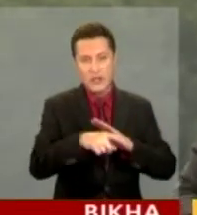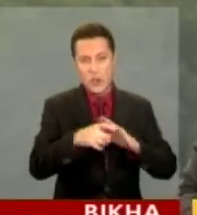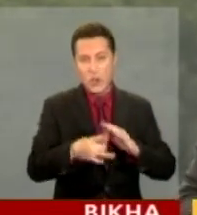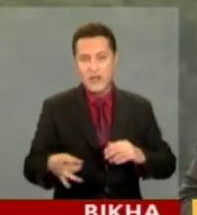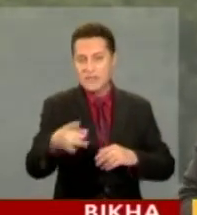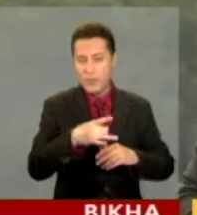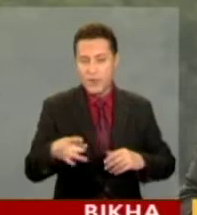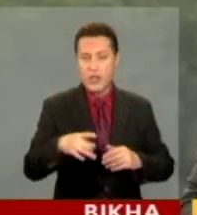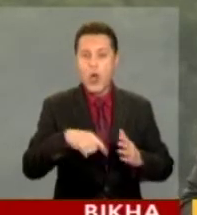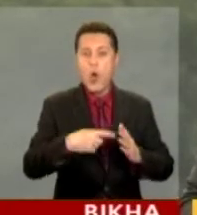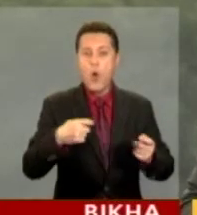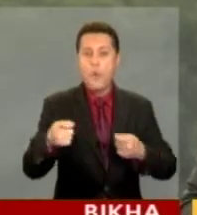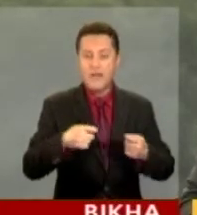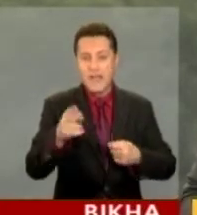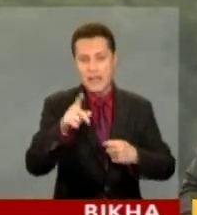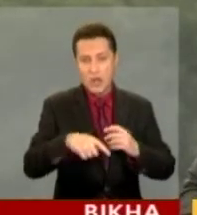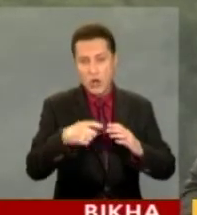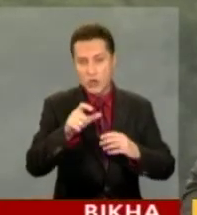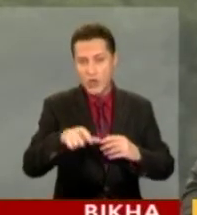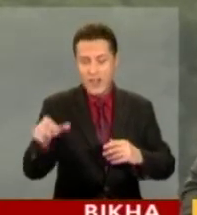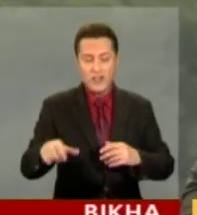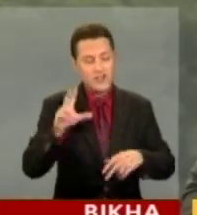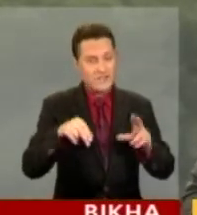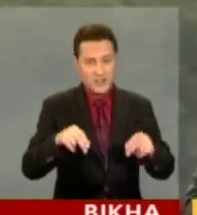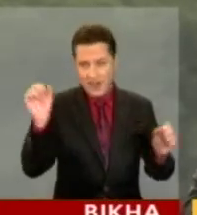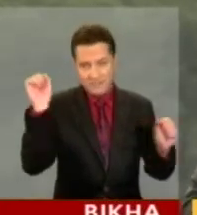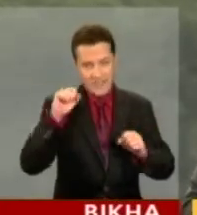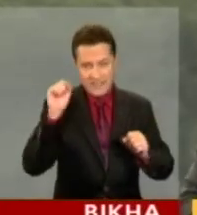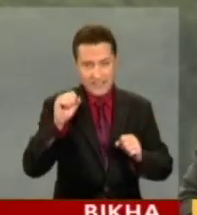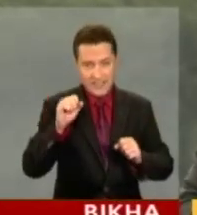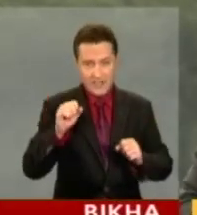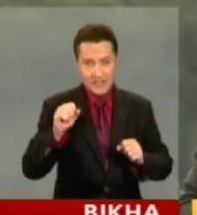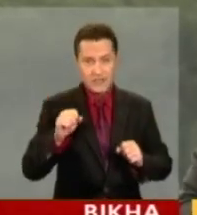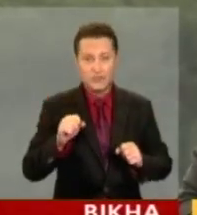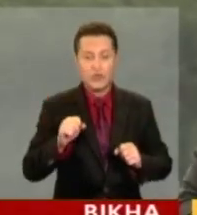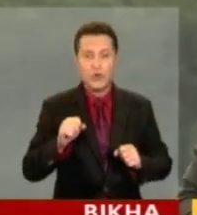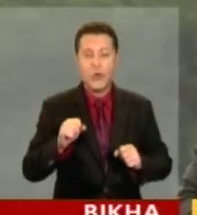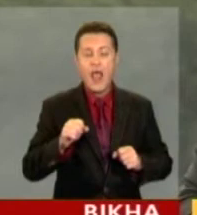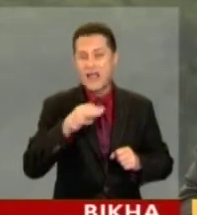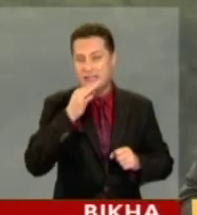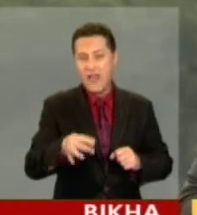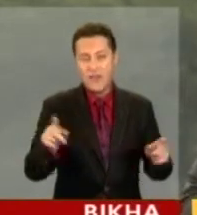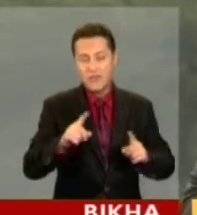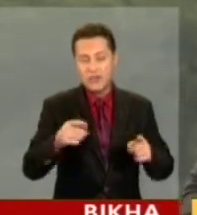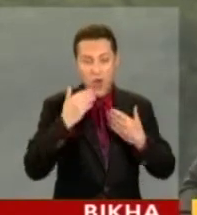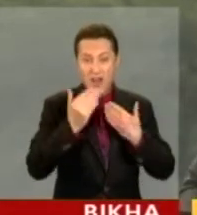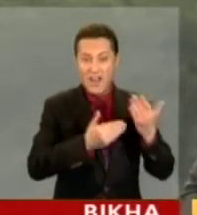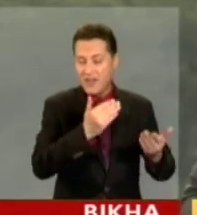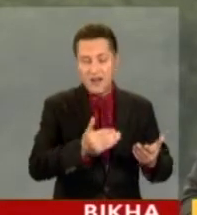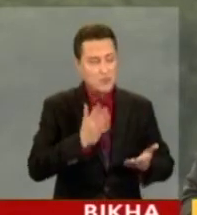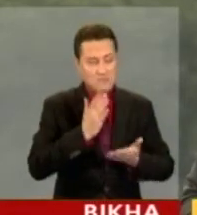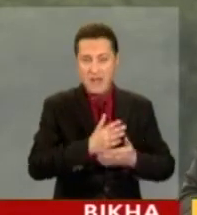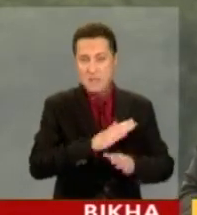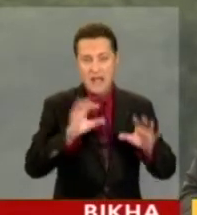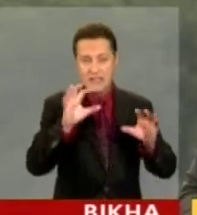чинний губернатор Донеччини вважає усі ці санкції нісенітницею. Сергій Тарута заявив, що референдум не має ніякої законної